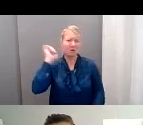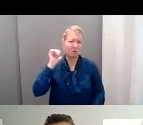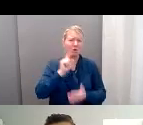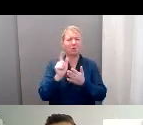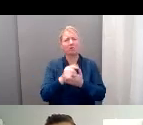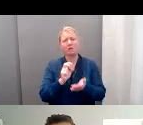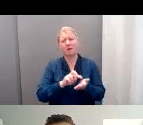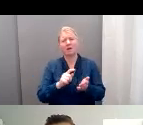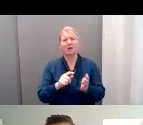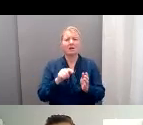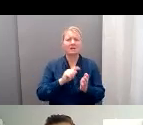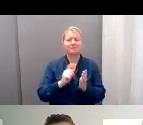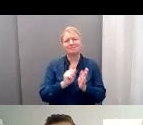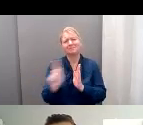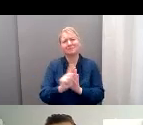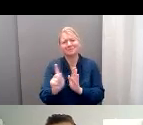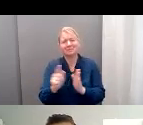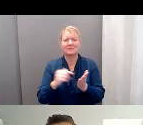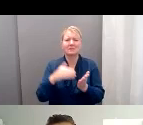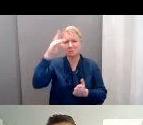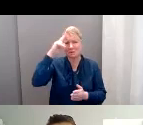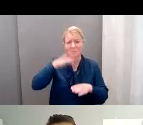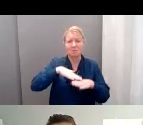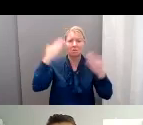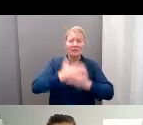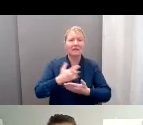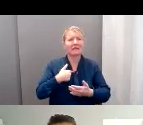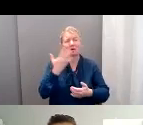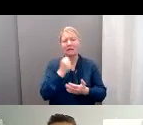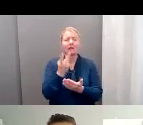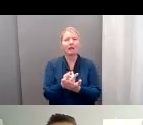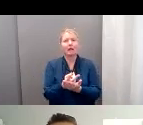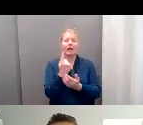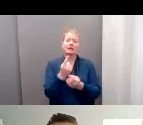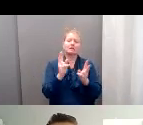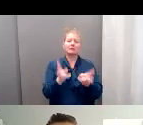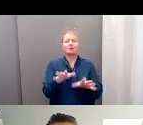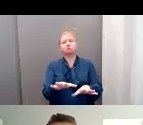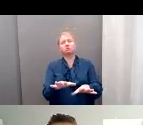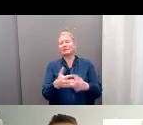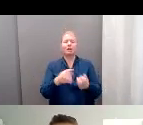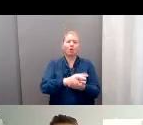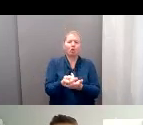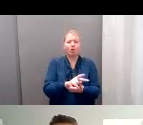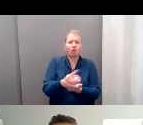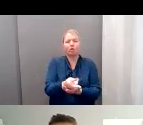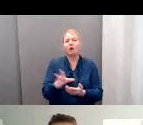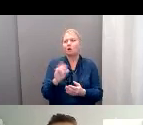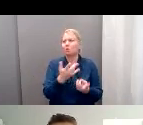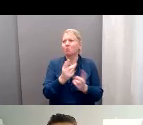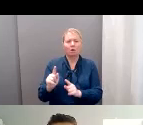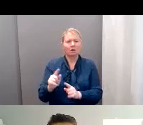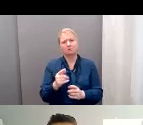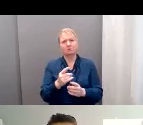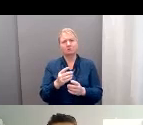byta sovställning ganska ofta och det är svårt för mig att bortse ifrån att det stör, att jag håller på och så, och då kan jag istället inte